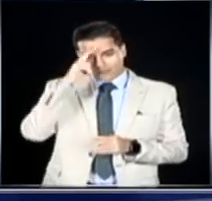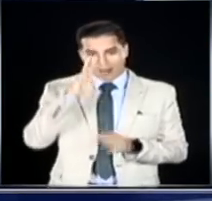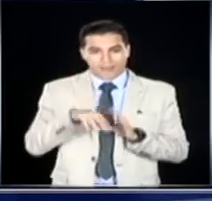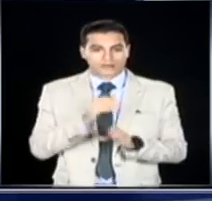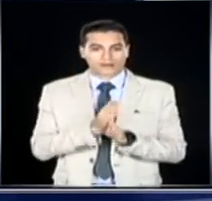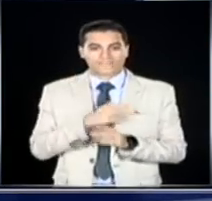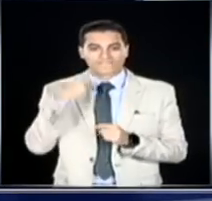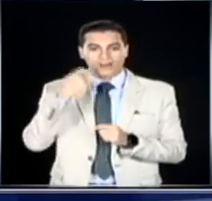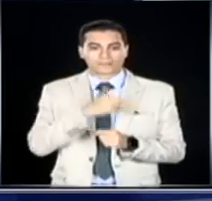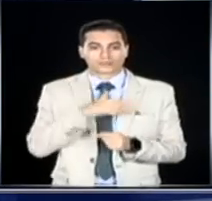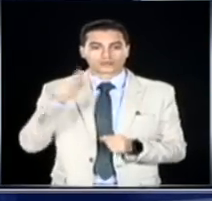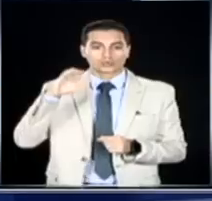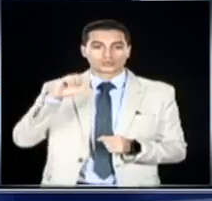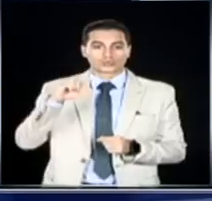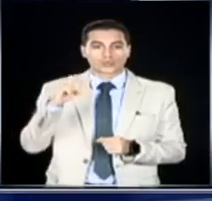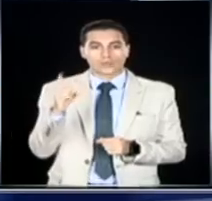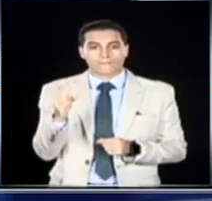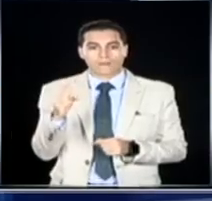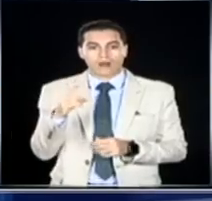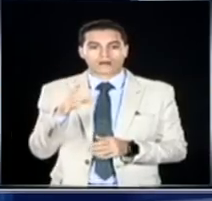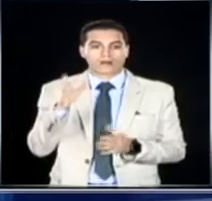فيلم سوبر ماركت